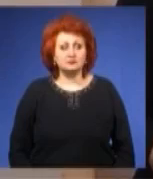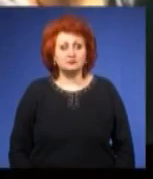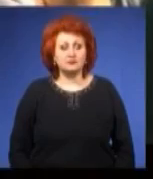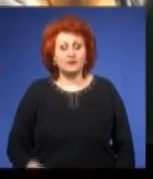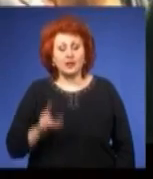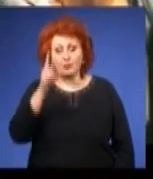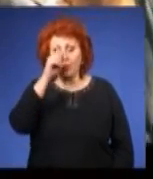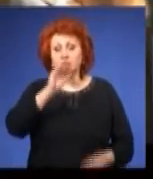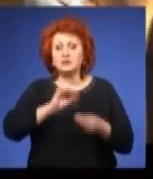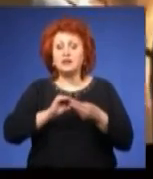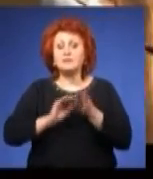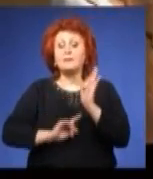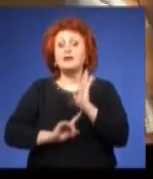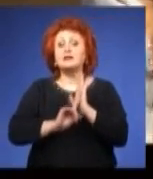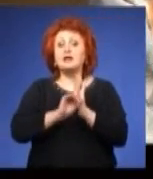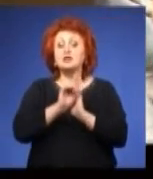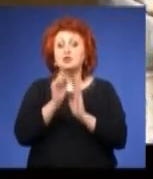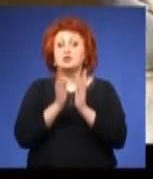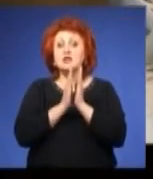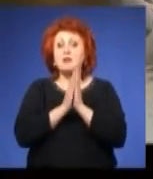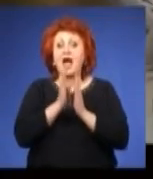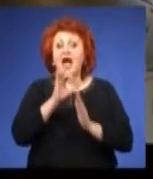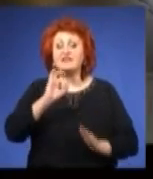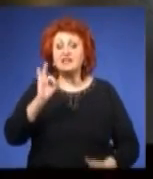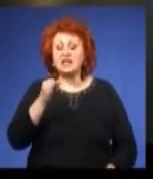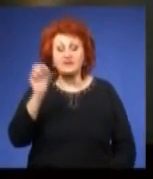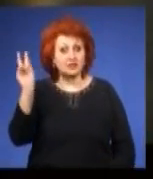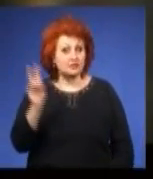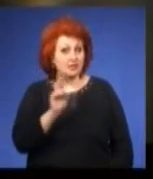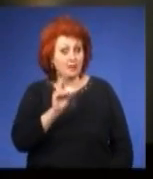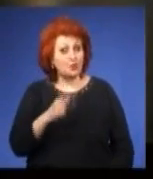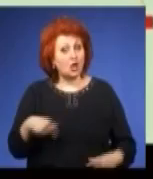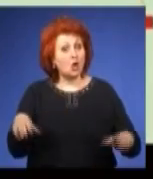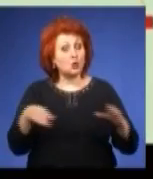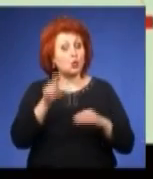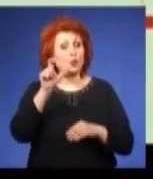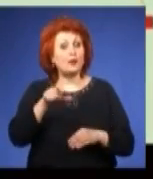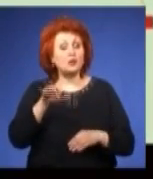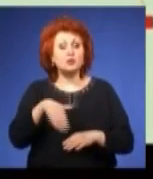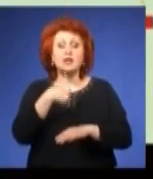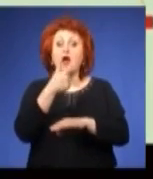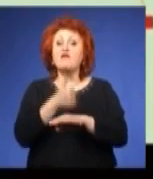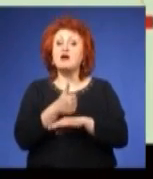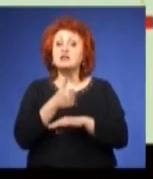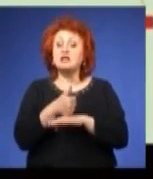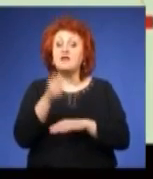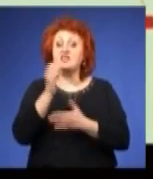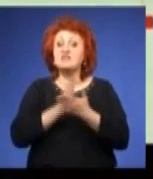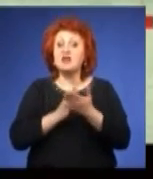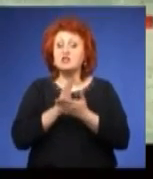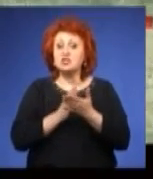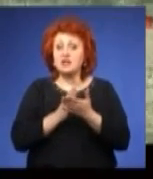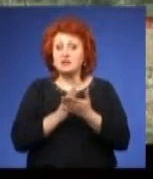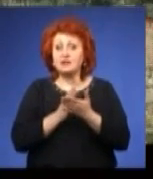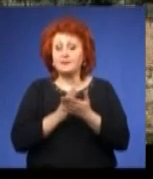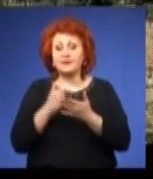святых. По традиции паломничество начнется с молебна в Андреевском соборе. Группа паломников возглавит